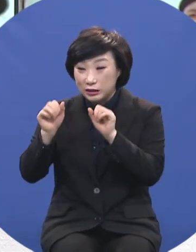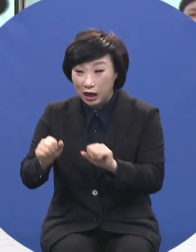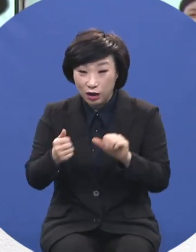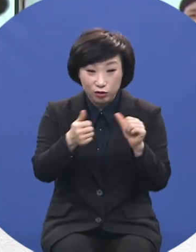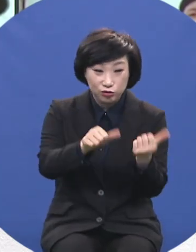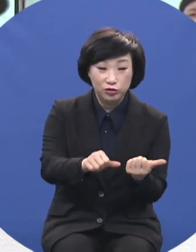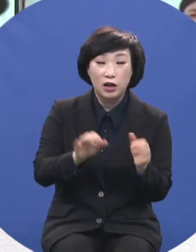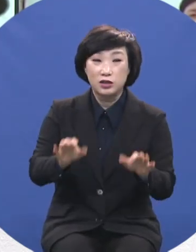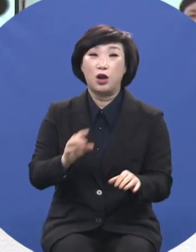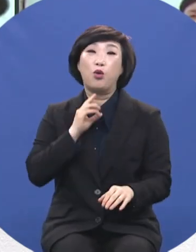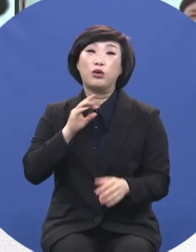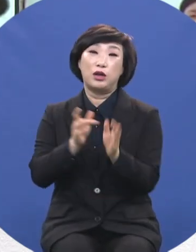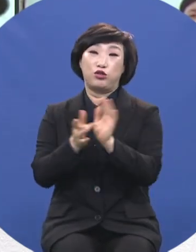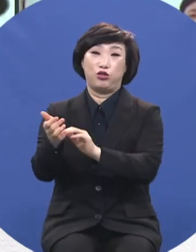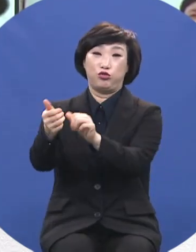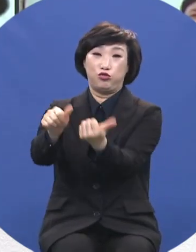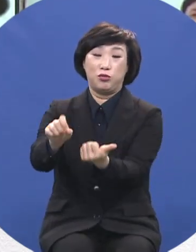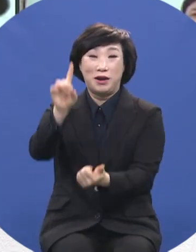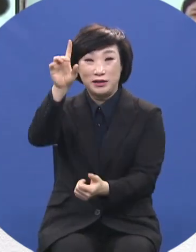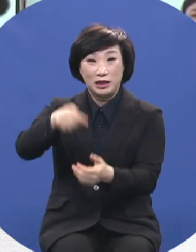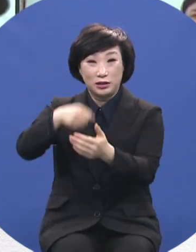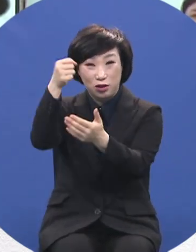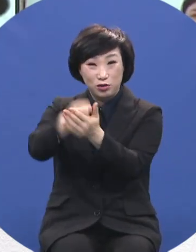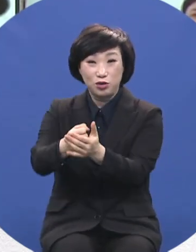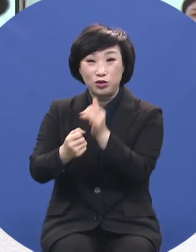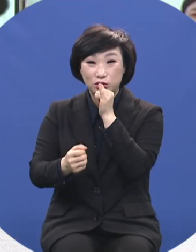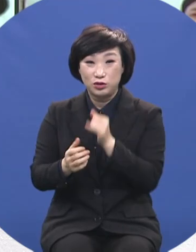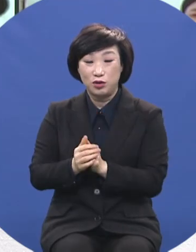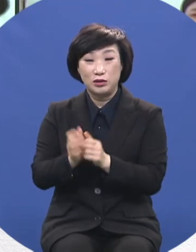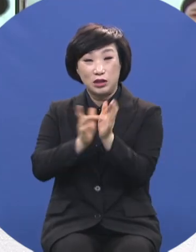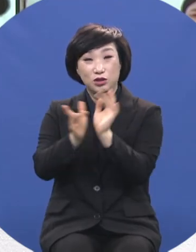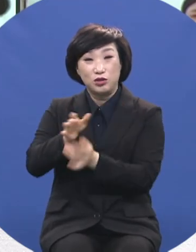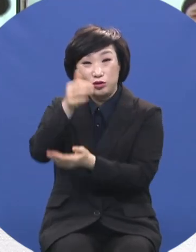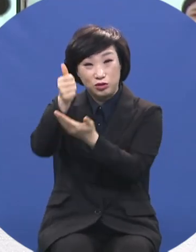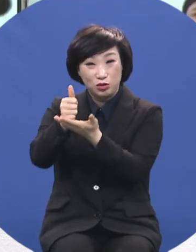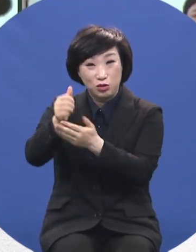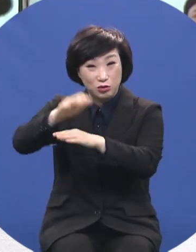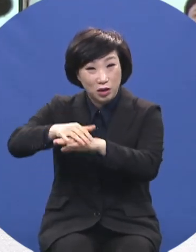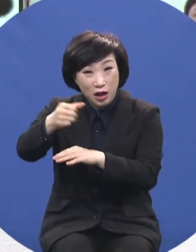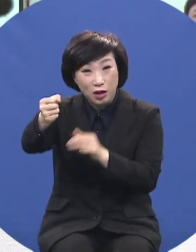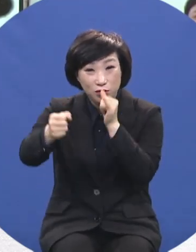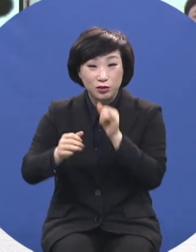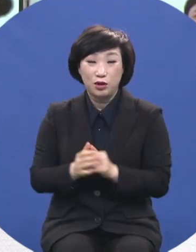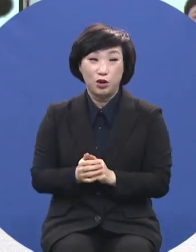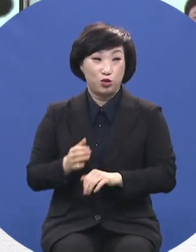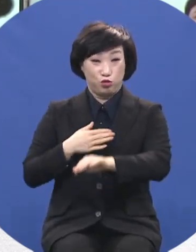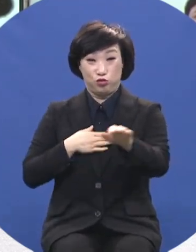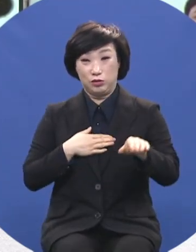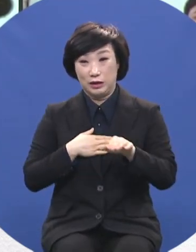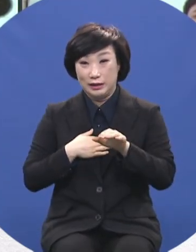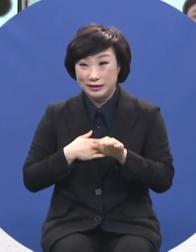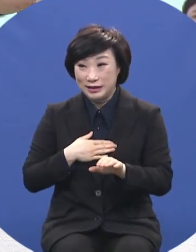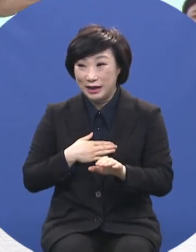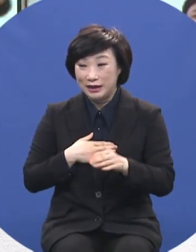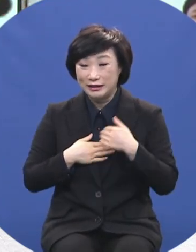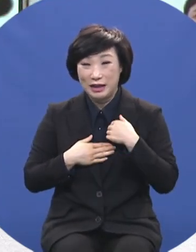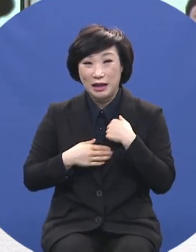오직 예수 죽음에 있다는 거, 예수 그리스도에 있다는 걸. 우리가 정말로